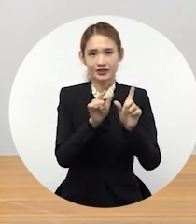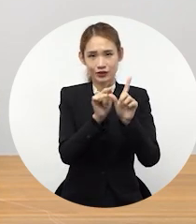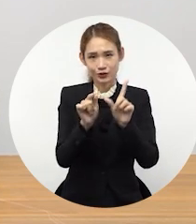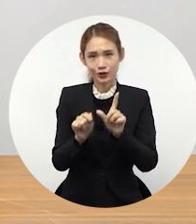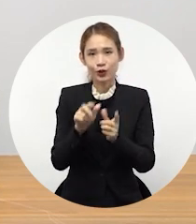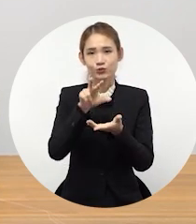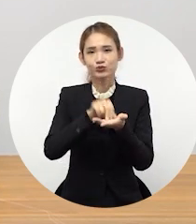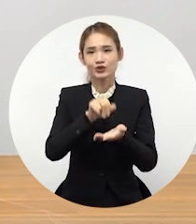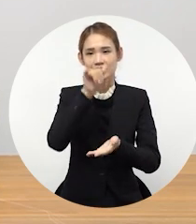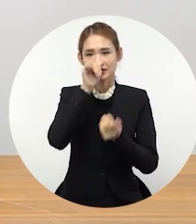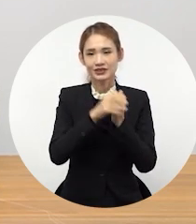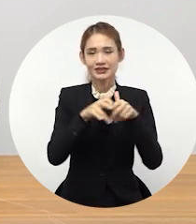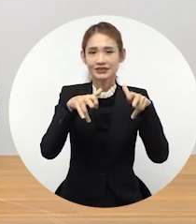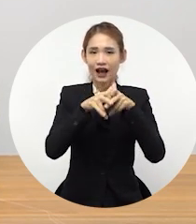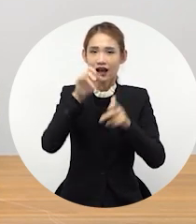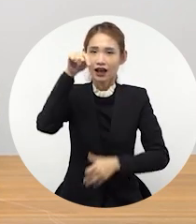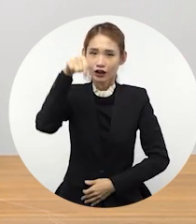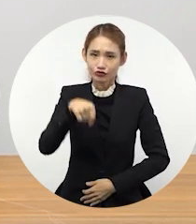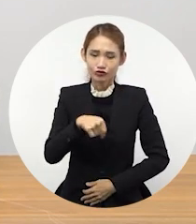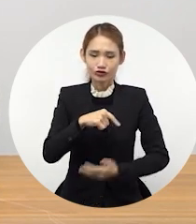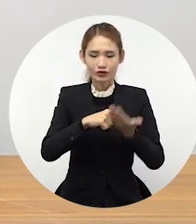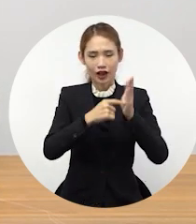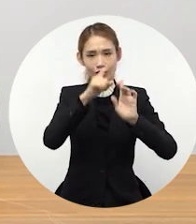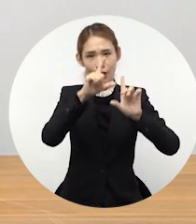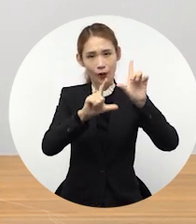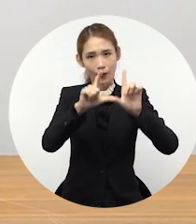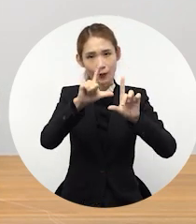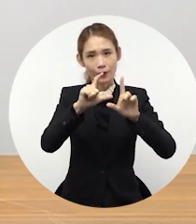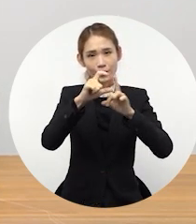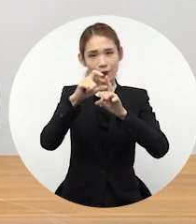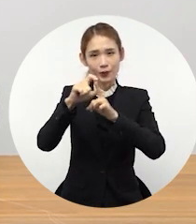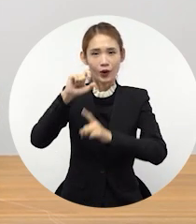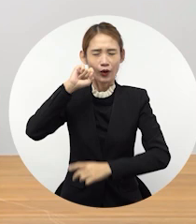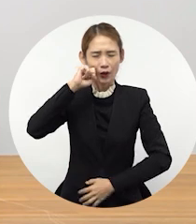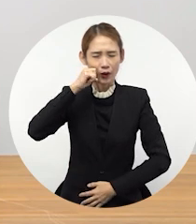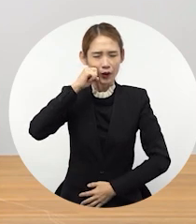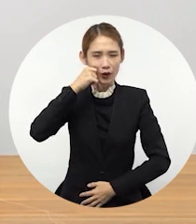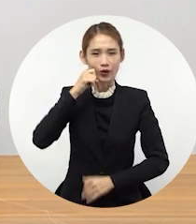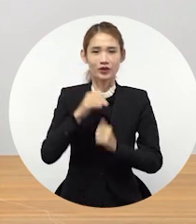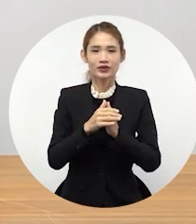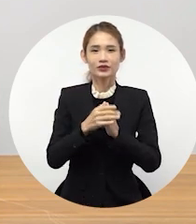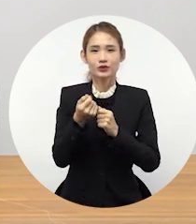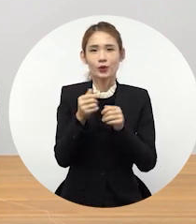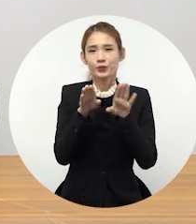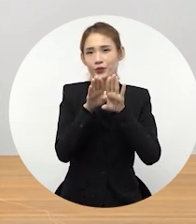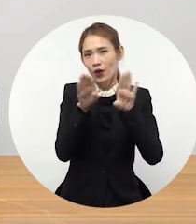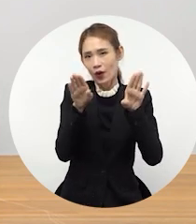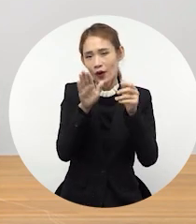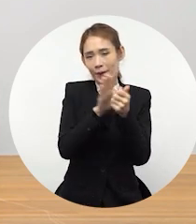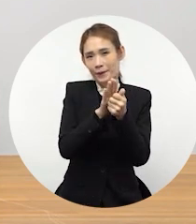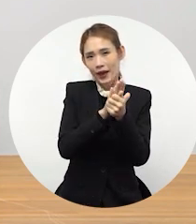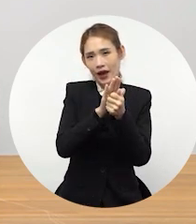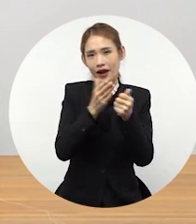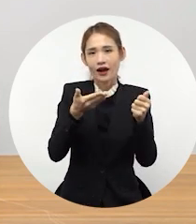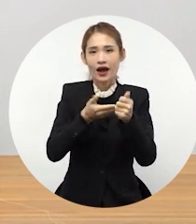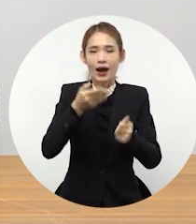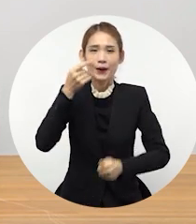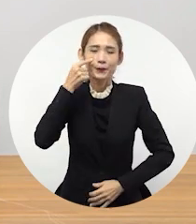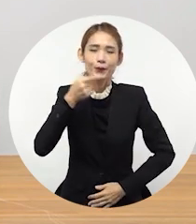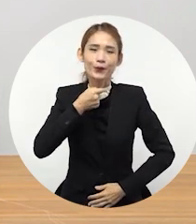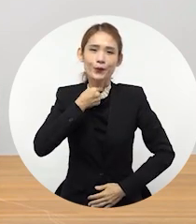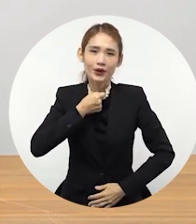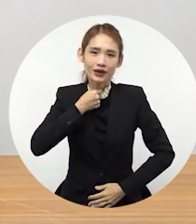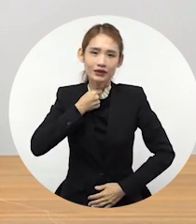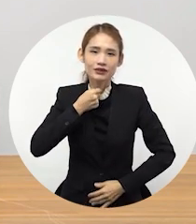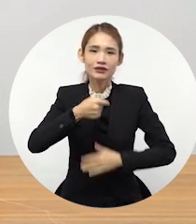되기 때문에 그런 문제들이 있다. 그래서 근데 장애우라는 표현이 안타까운 게 장애에 대해서 조금 뭐랄까 열린 마음이 있고